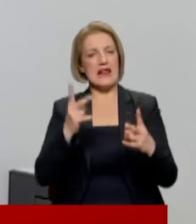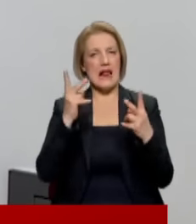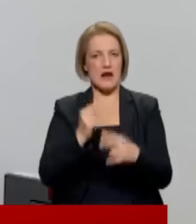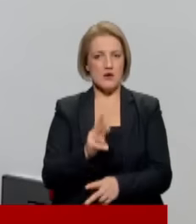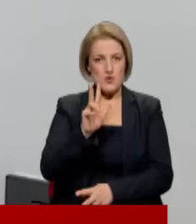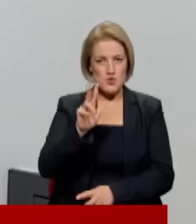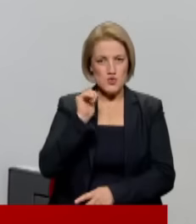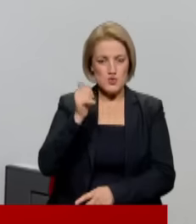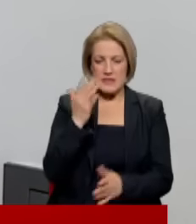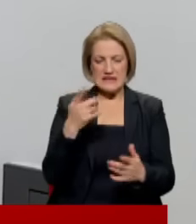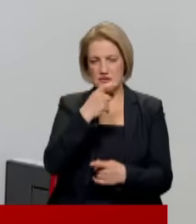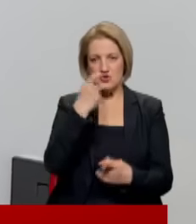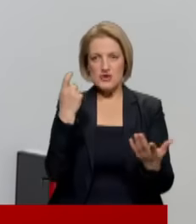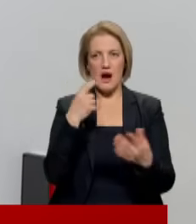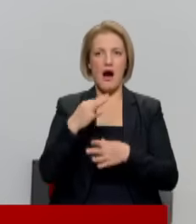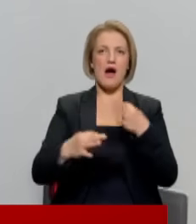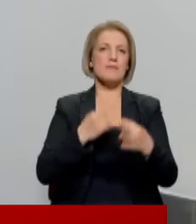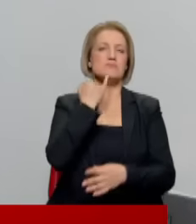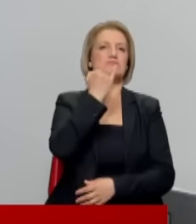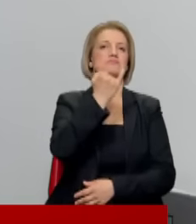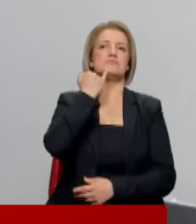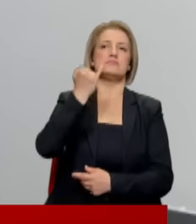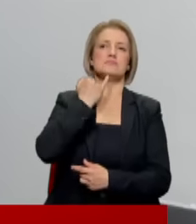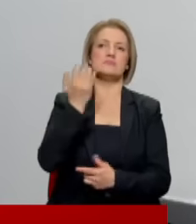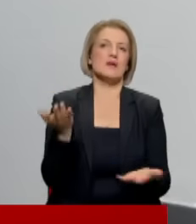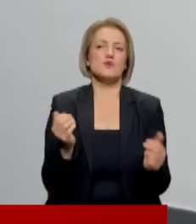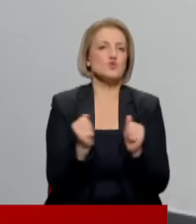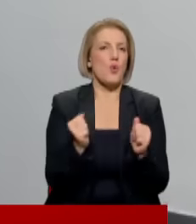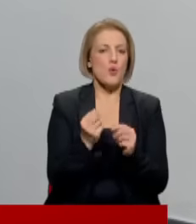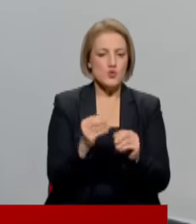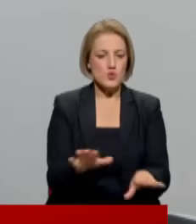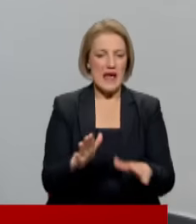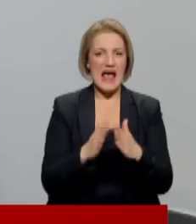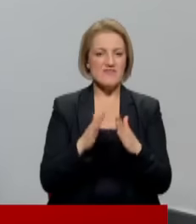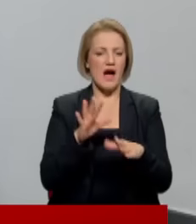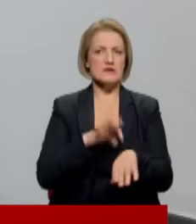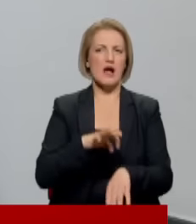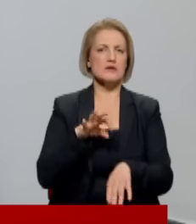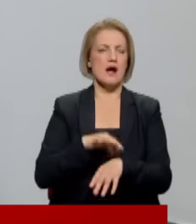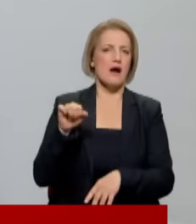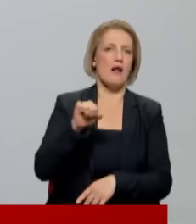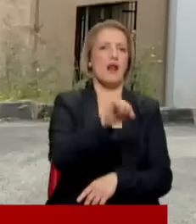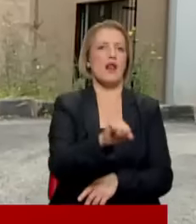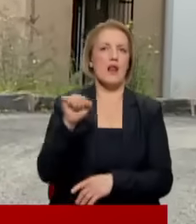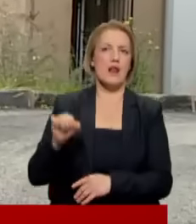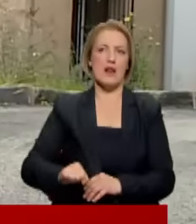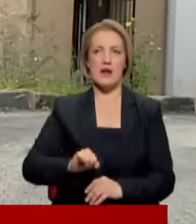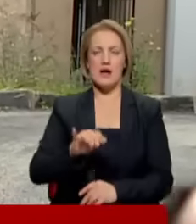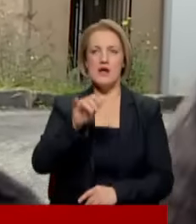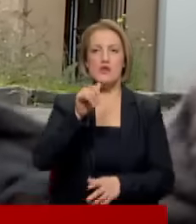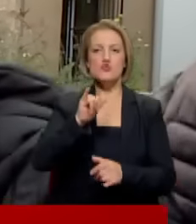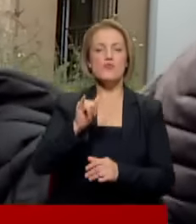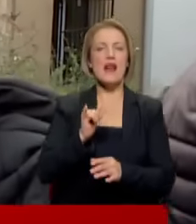3 gün boyunca Nasıl ısındın akrabalara gittik Çünkü ısınamadım Yani çocuklar evde hasta oldu sürekli hastaneye götür getir laan